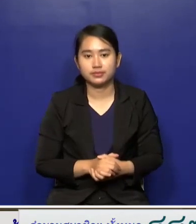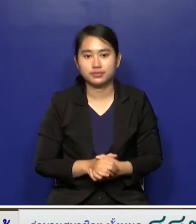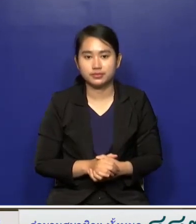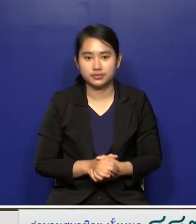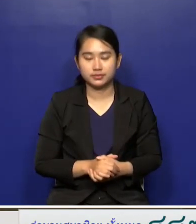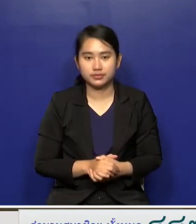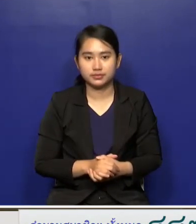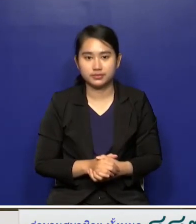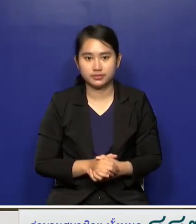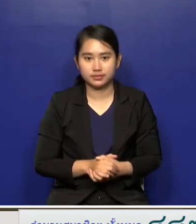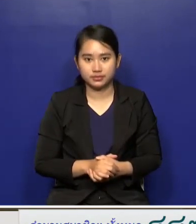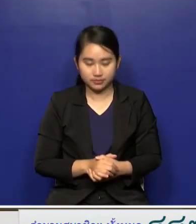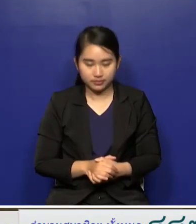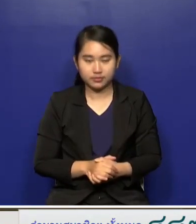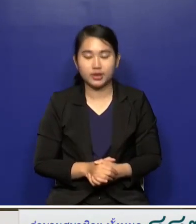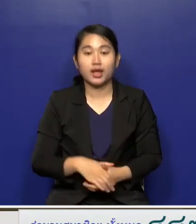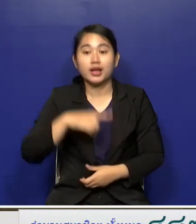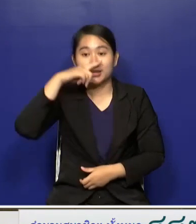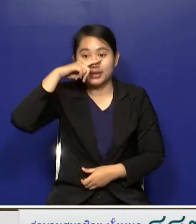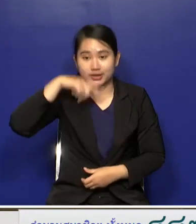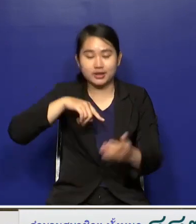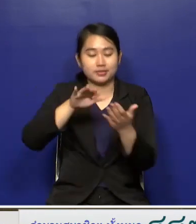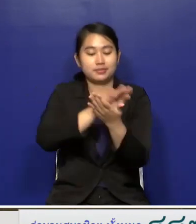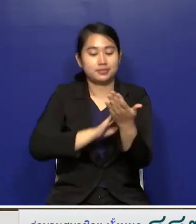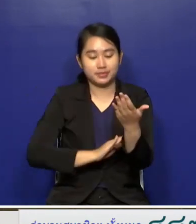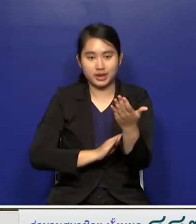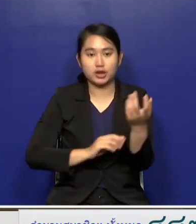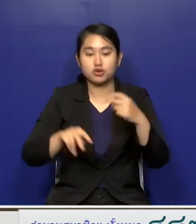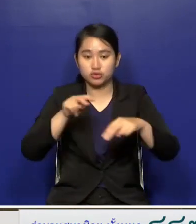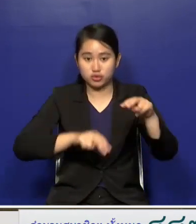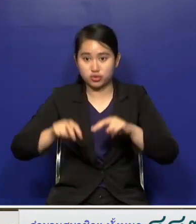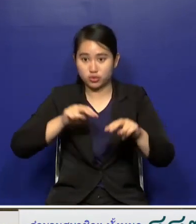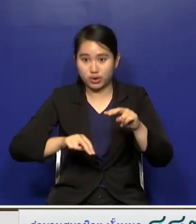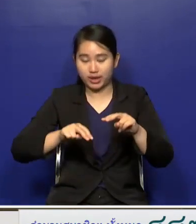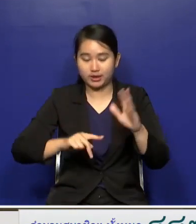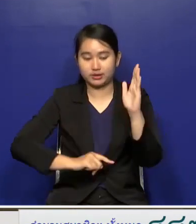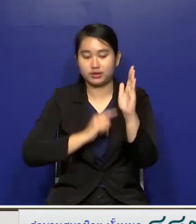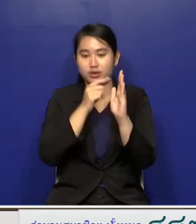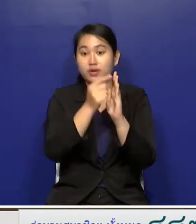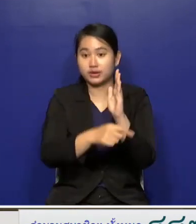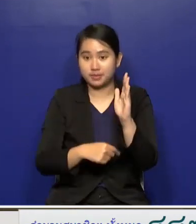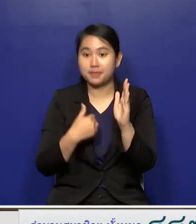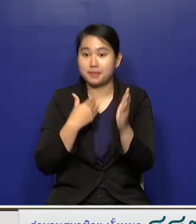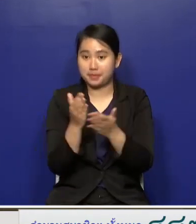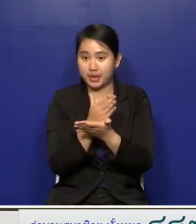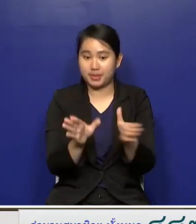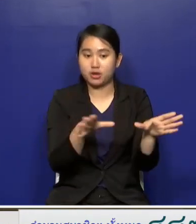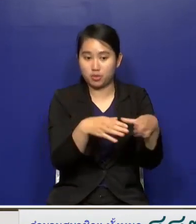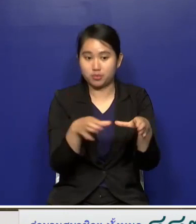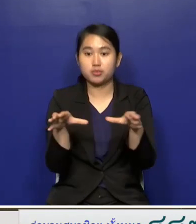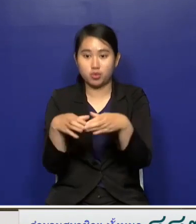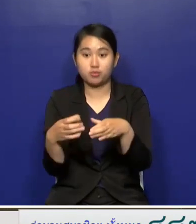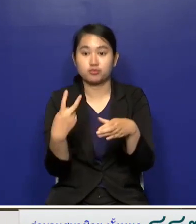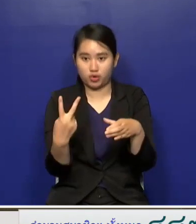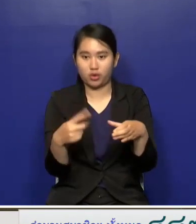องของไทยโดยเฉพาะการปกครองท้องถิ่นเนี่ยมี2ประเภทคือประเภททั่ว